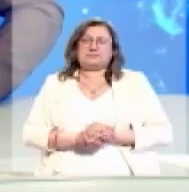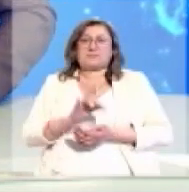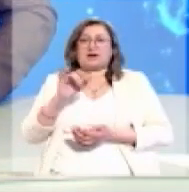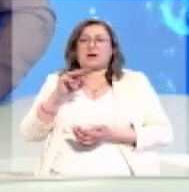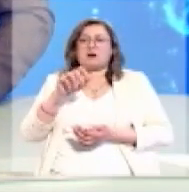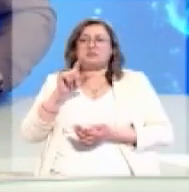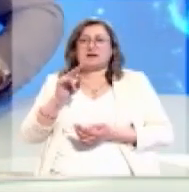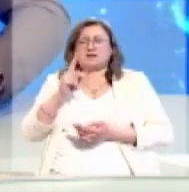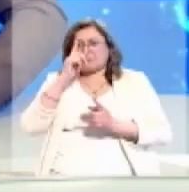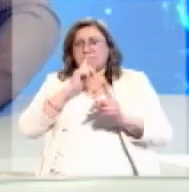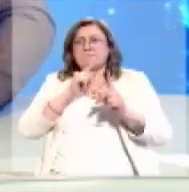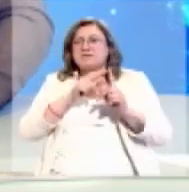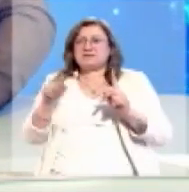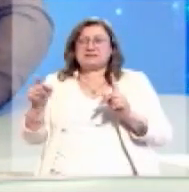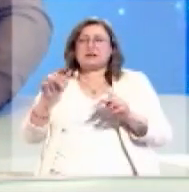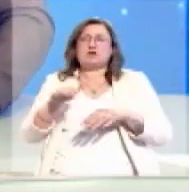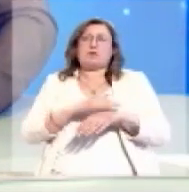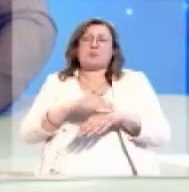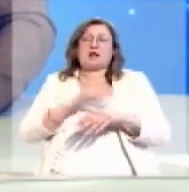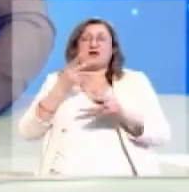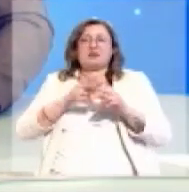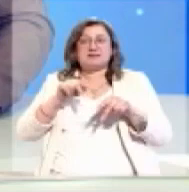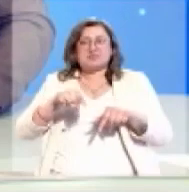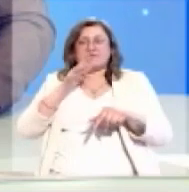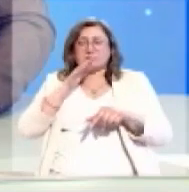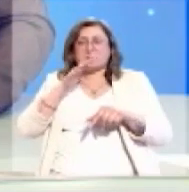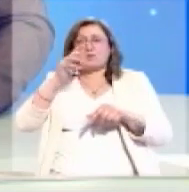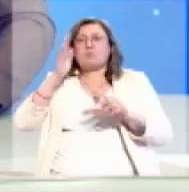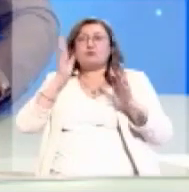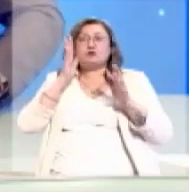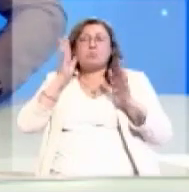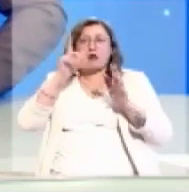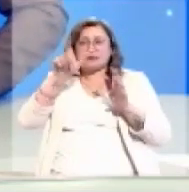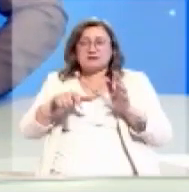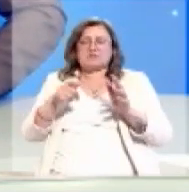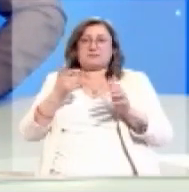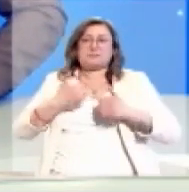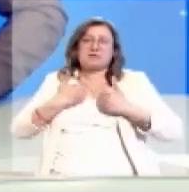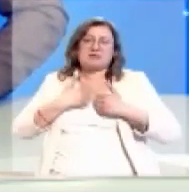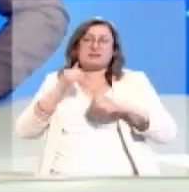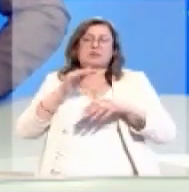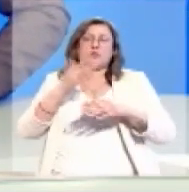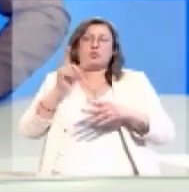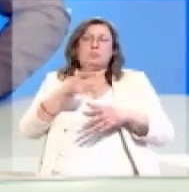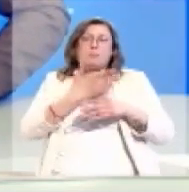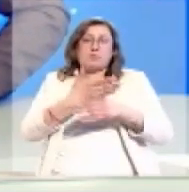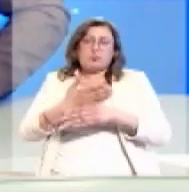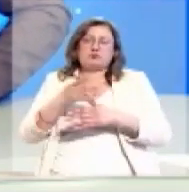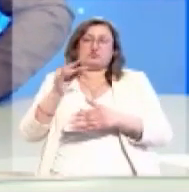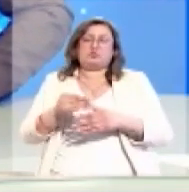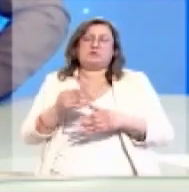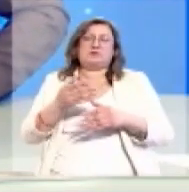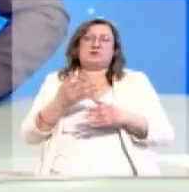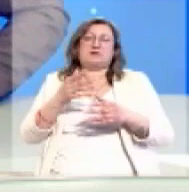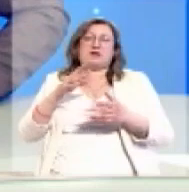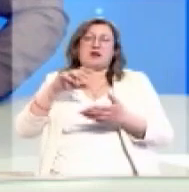Рамазан жақсылық айы. Осы уақыт аралығында әрбір мұсылман жан көмек қолын созып, жақсылықты жарысуға тырысады. Қостанай қалалық